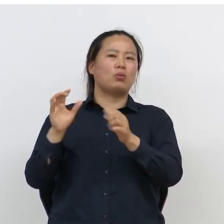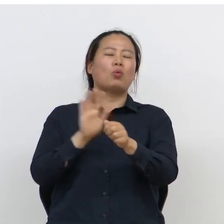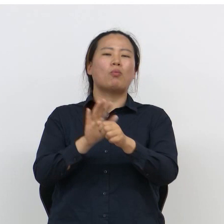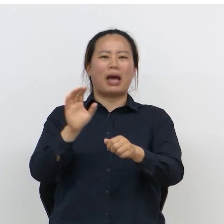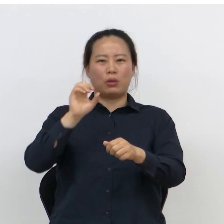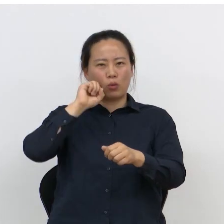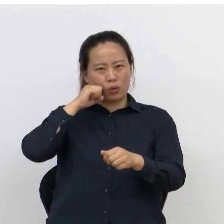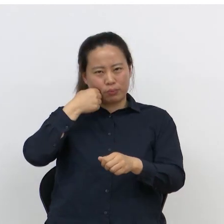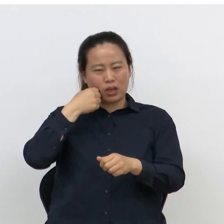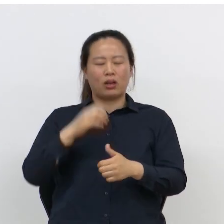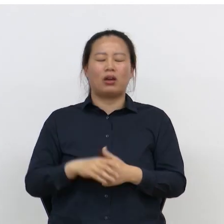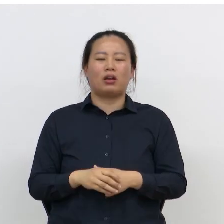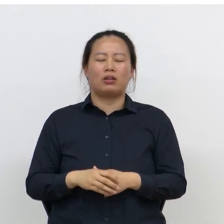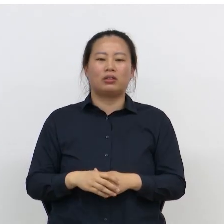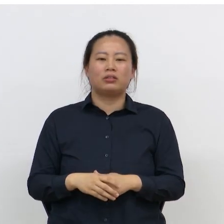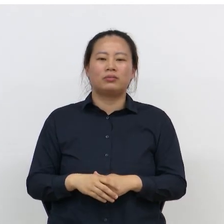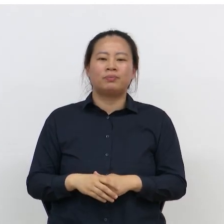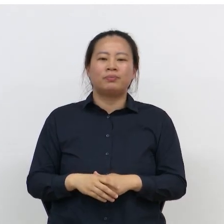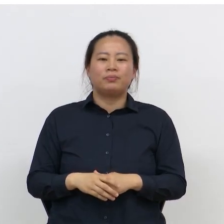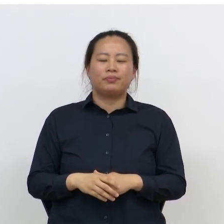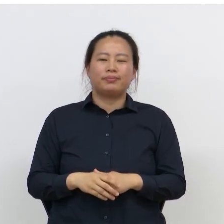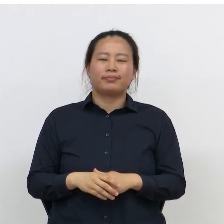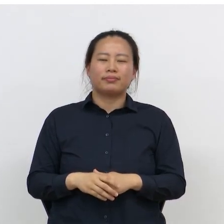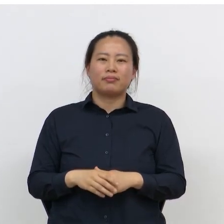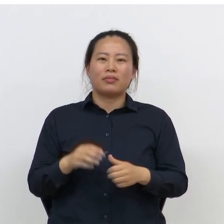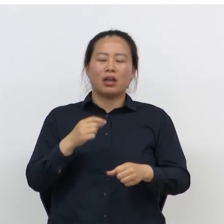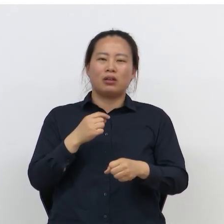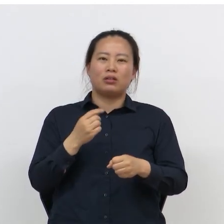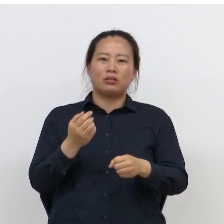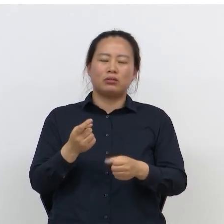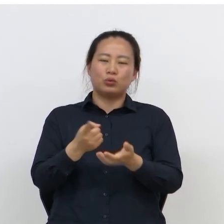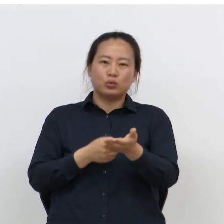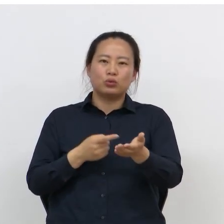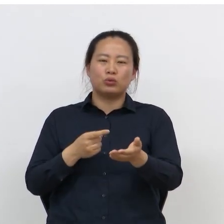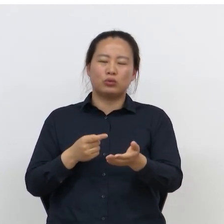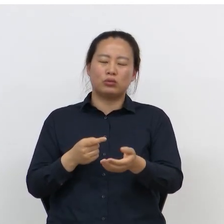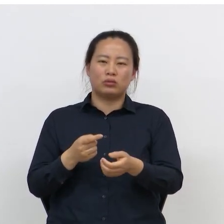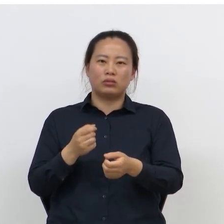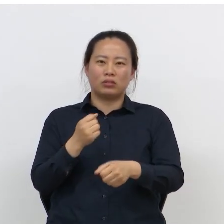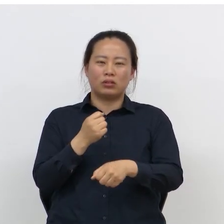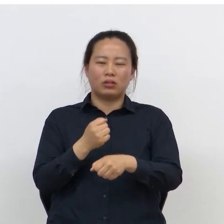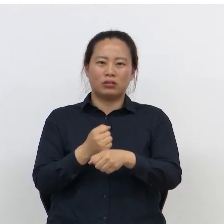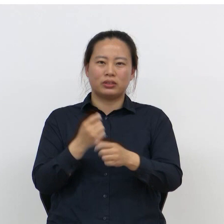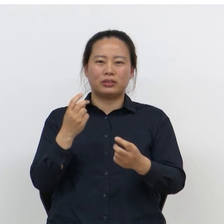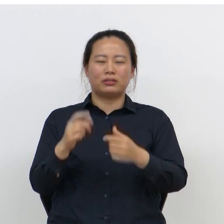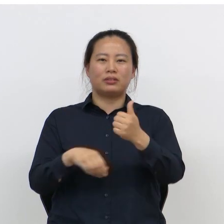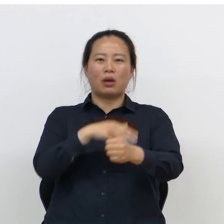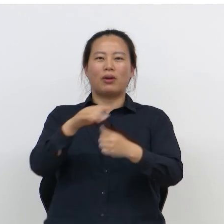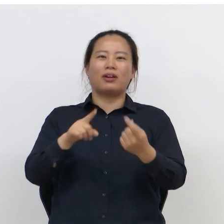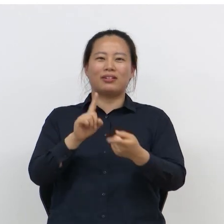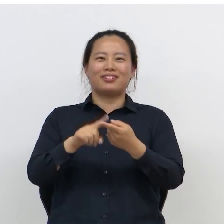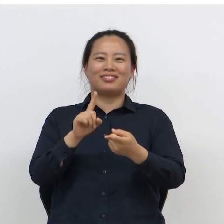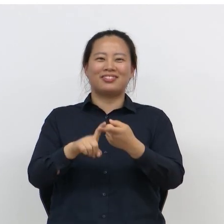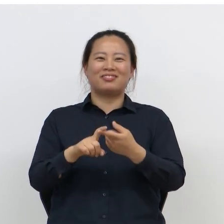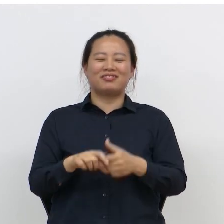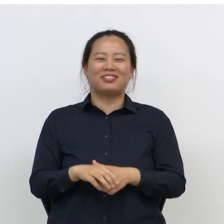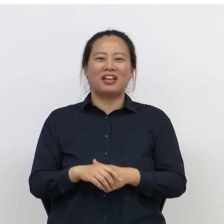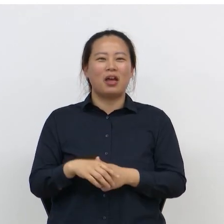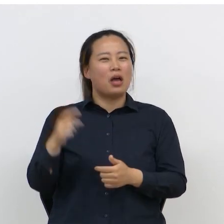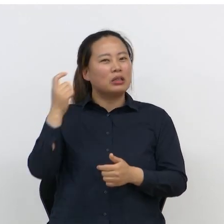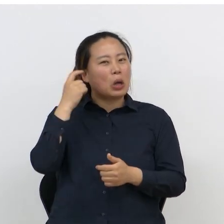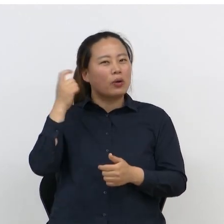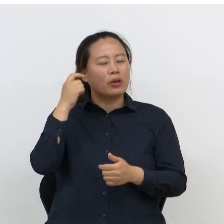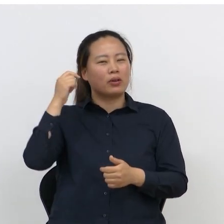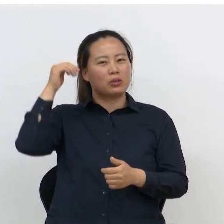전 청력에부터 직후 1년, 2년 뒤입니다. 점점 정청력이 상승하는, 그러니까 청력이 나빠지는